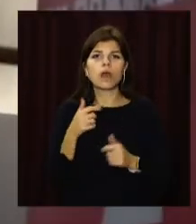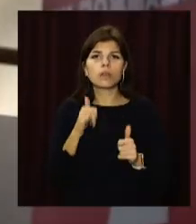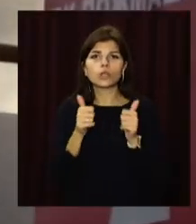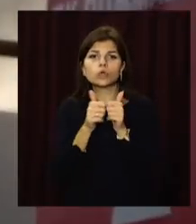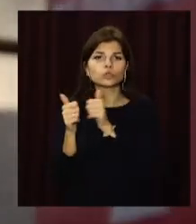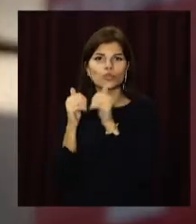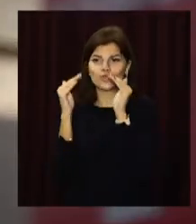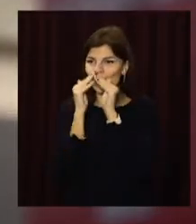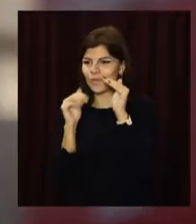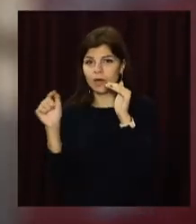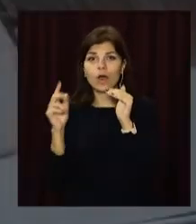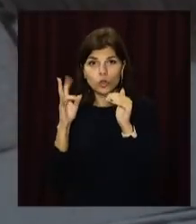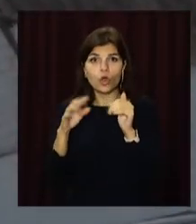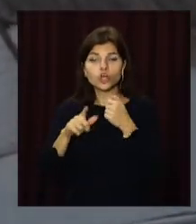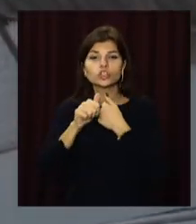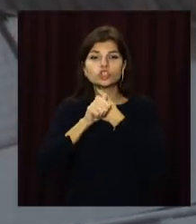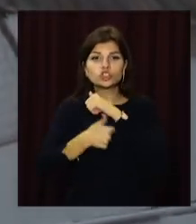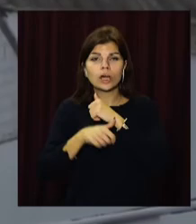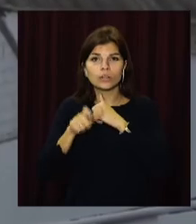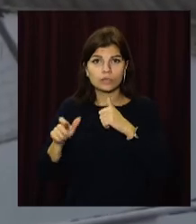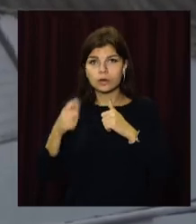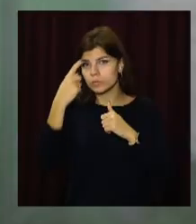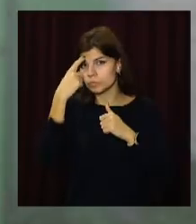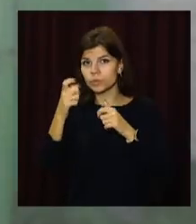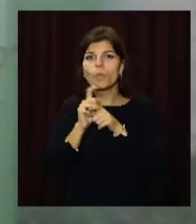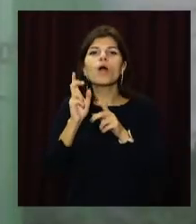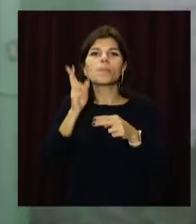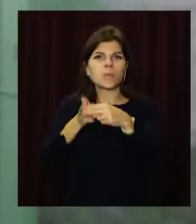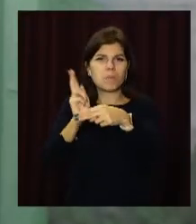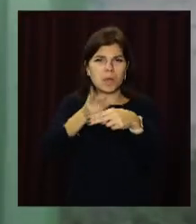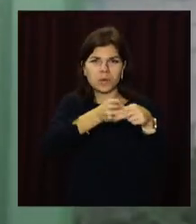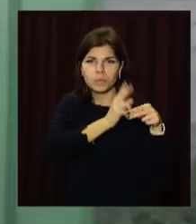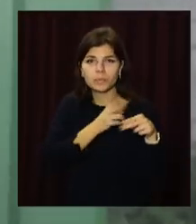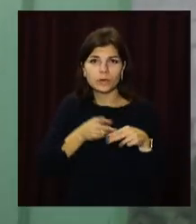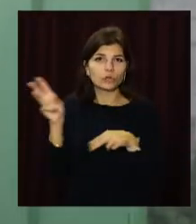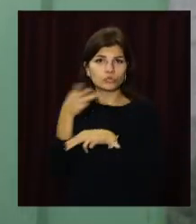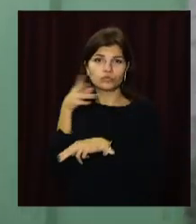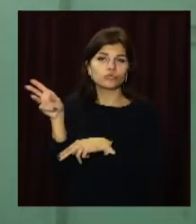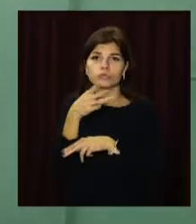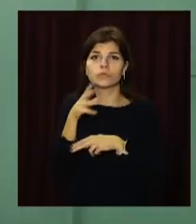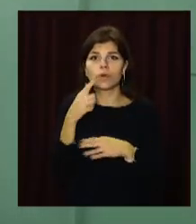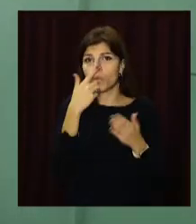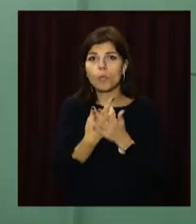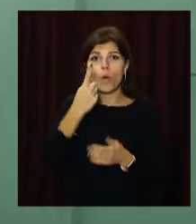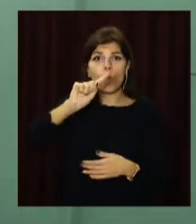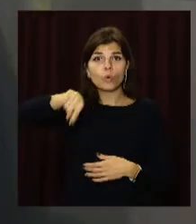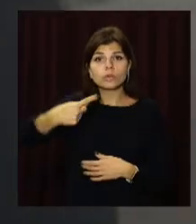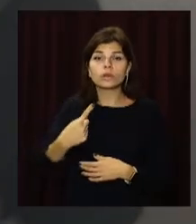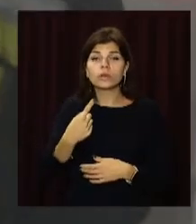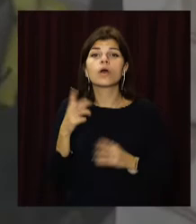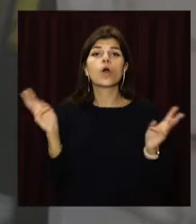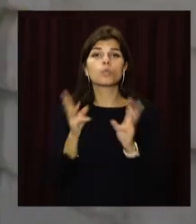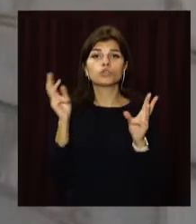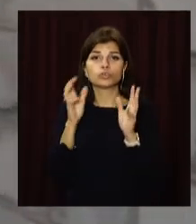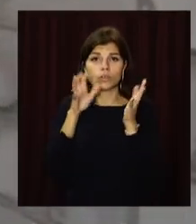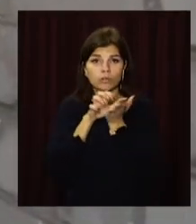сусідньої оселі. Але 16 вогнеборців попередили розповсюдження вогню. Вони приборкували полум'я понад годину. Пожежа